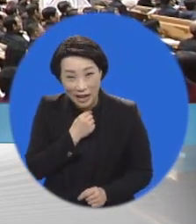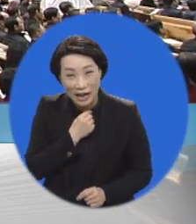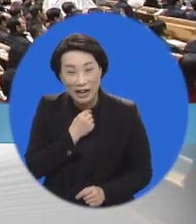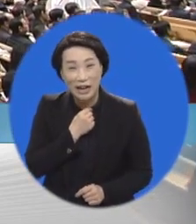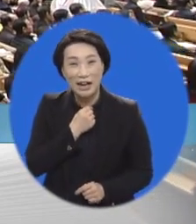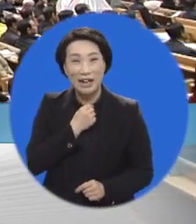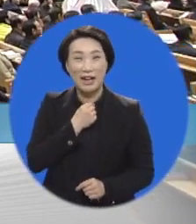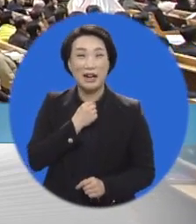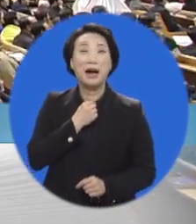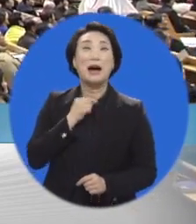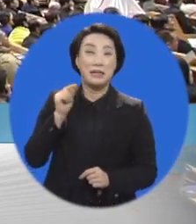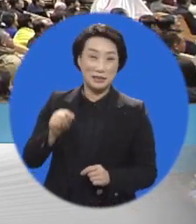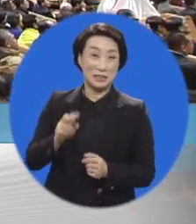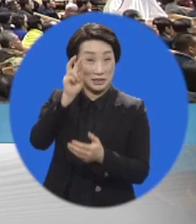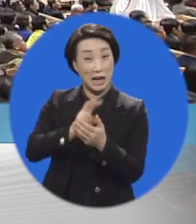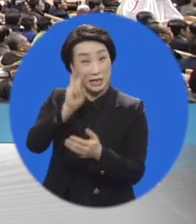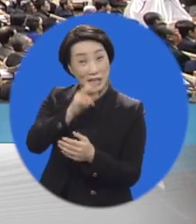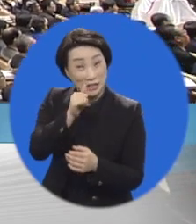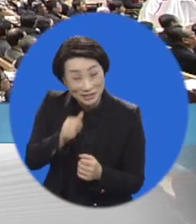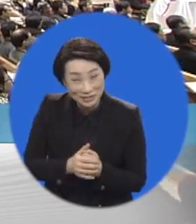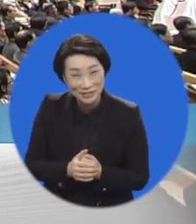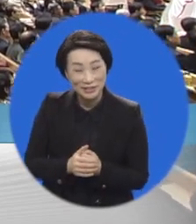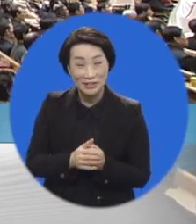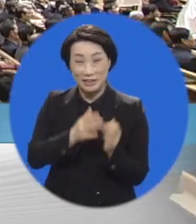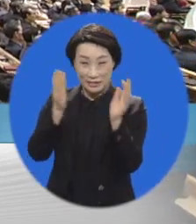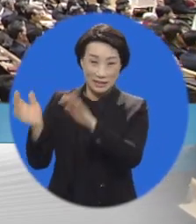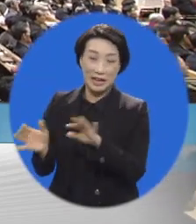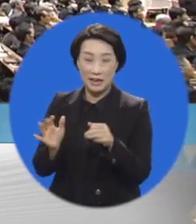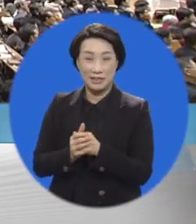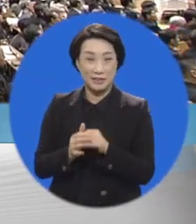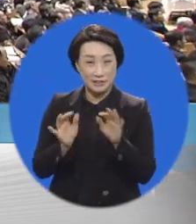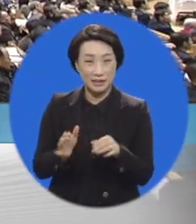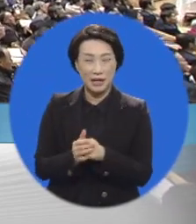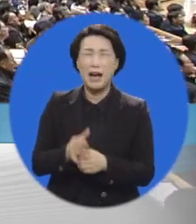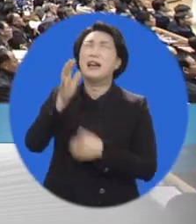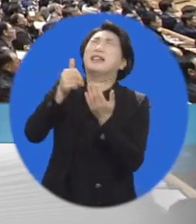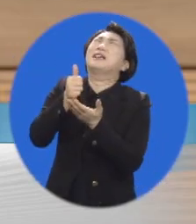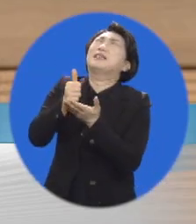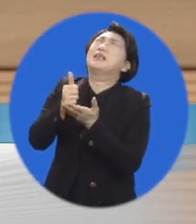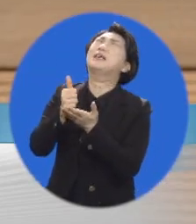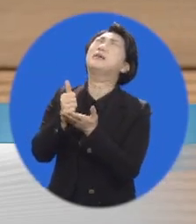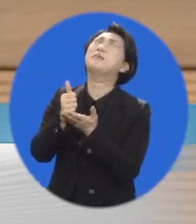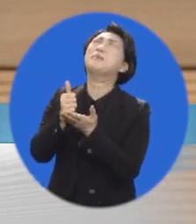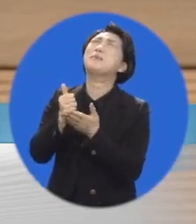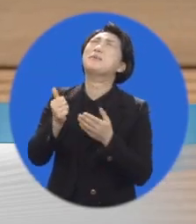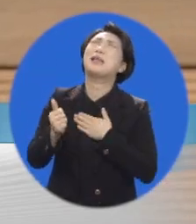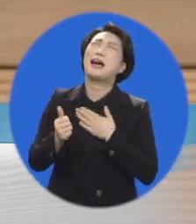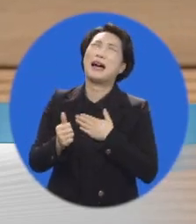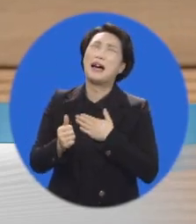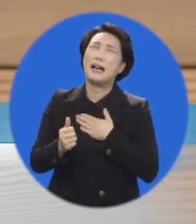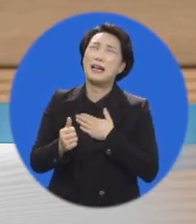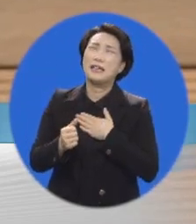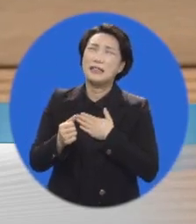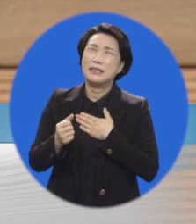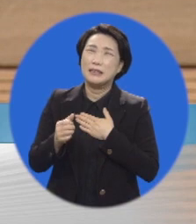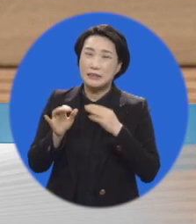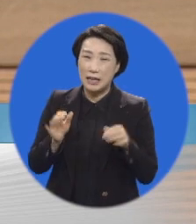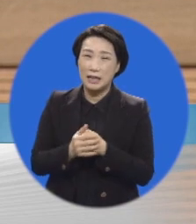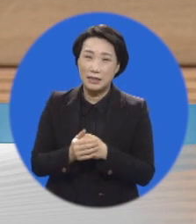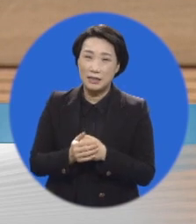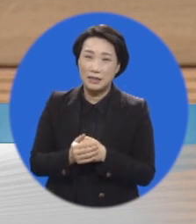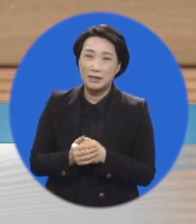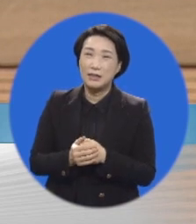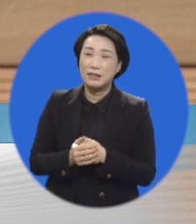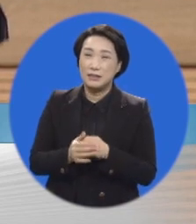원합니다. 그러니까 하나님 내가 다시 지지를 돌아오고 축복해